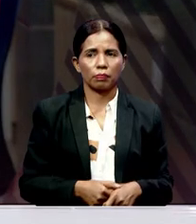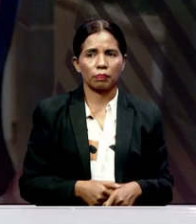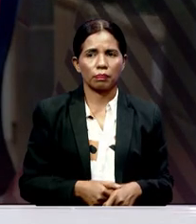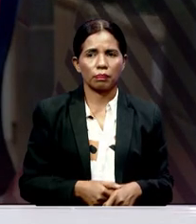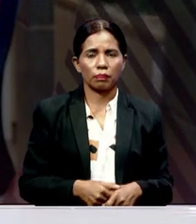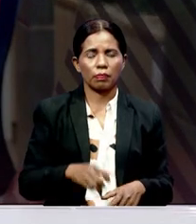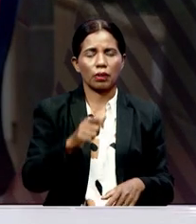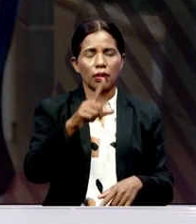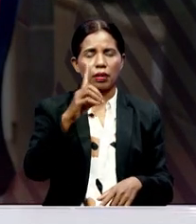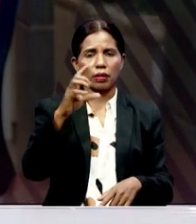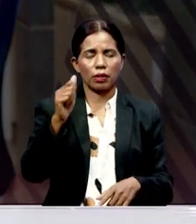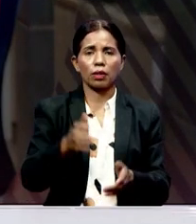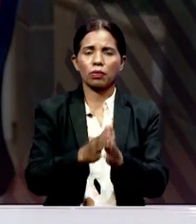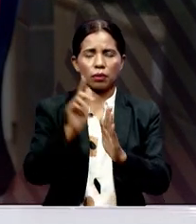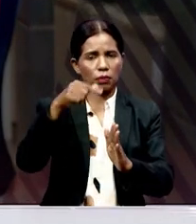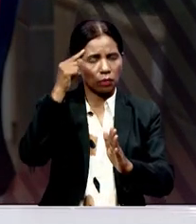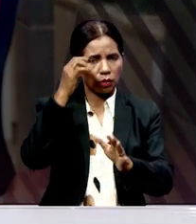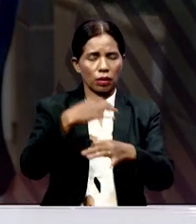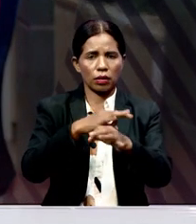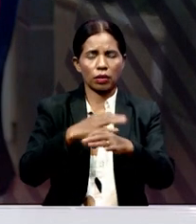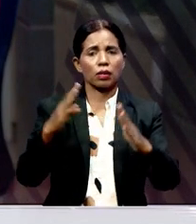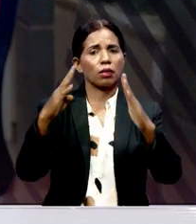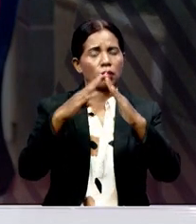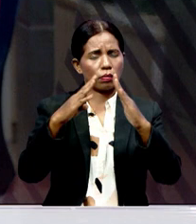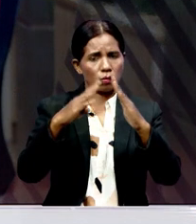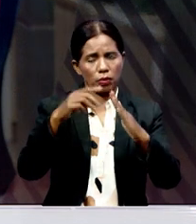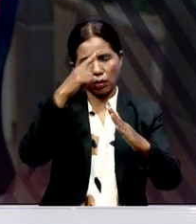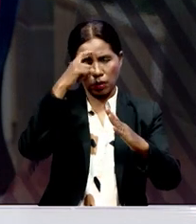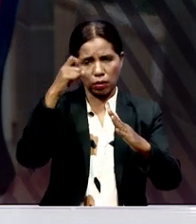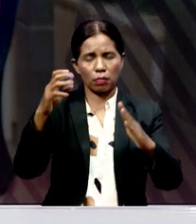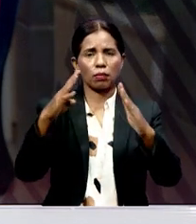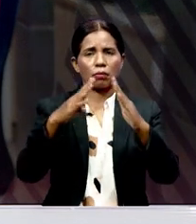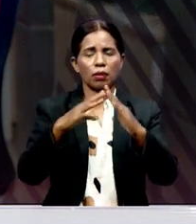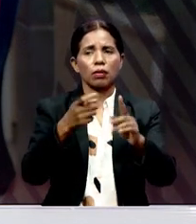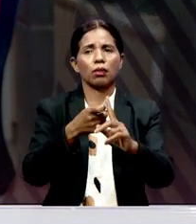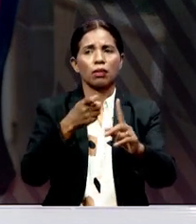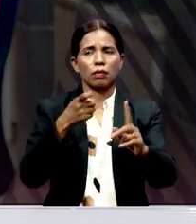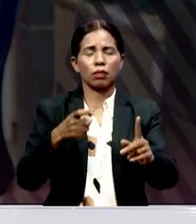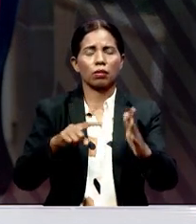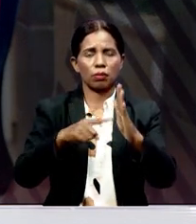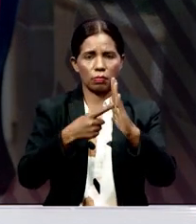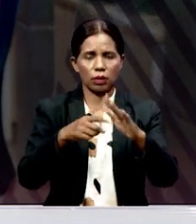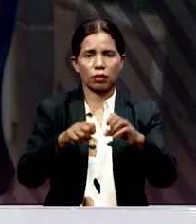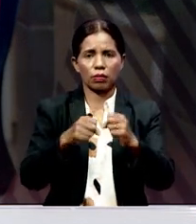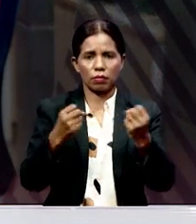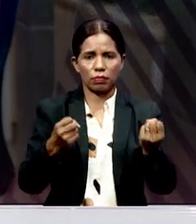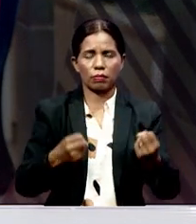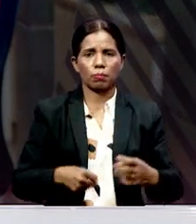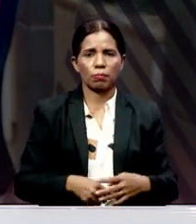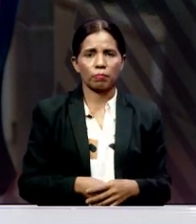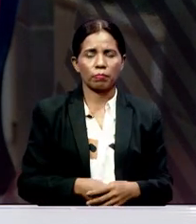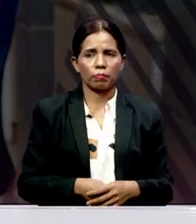Alda Monteiro, who suba governo atu hadia ni helafate in tamba kondisao husi uma hahu atona.